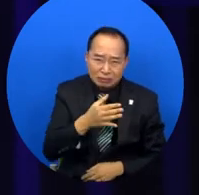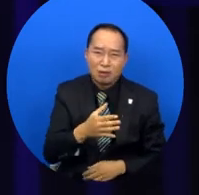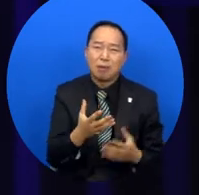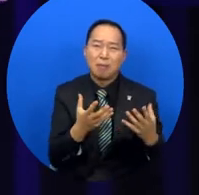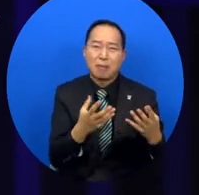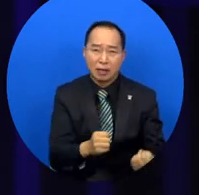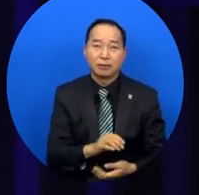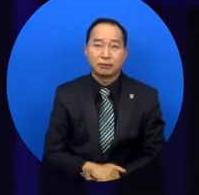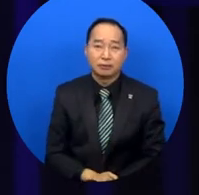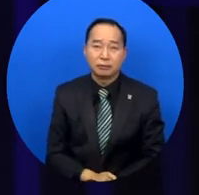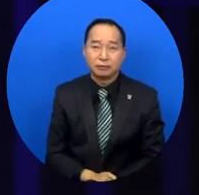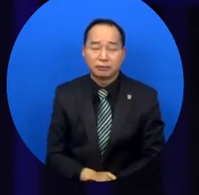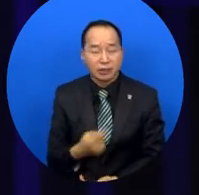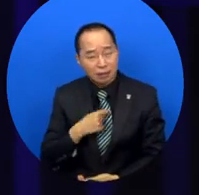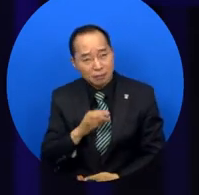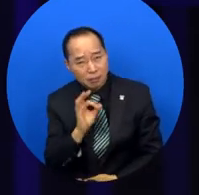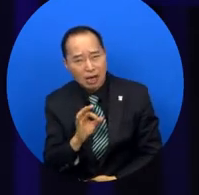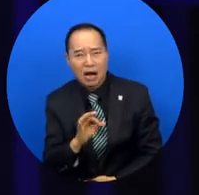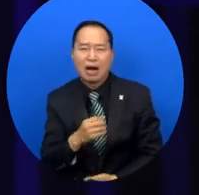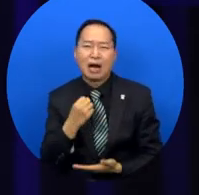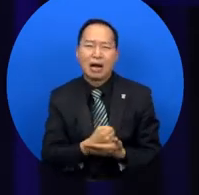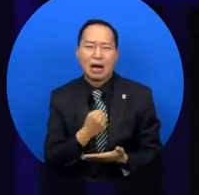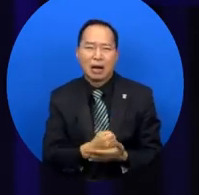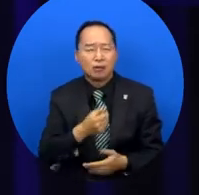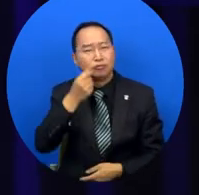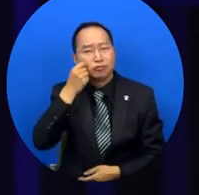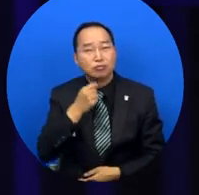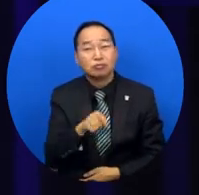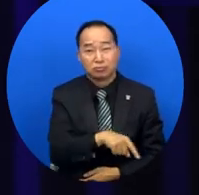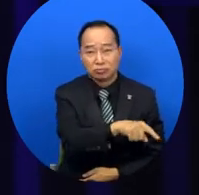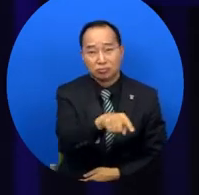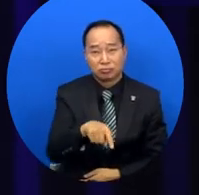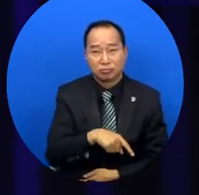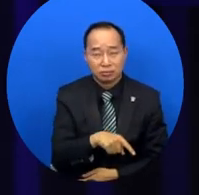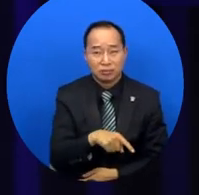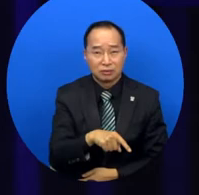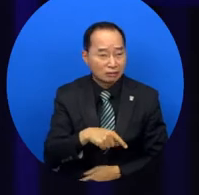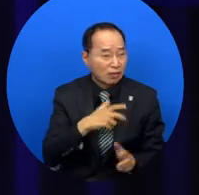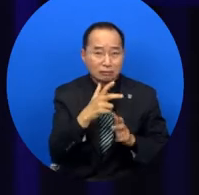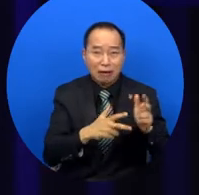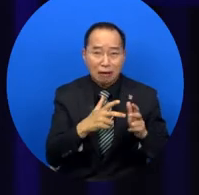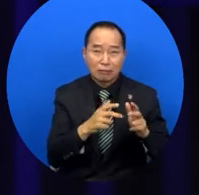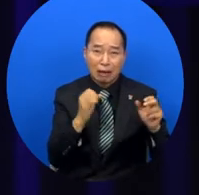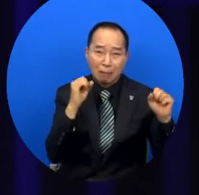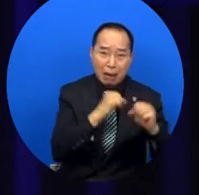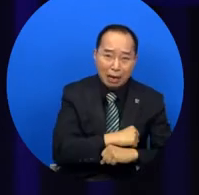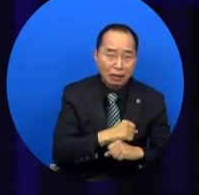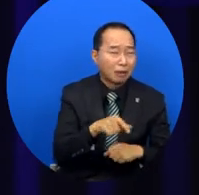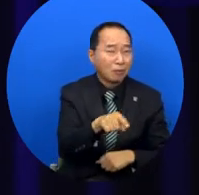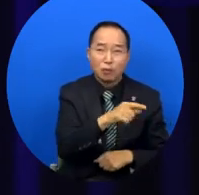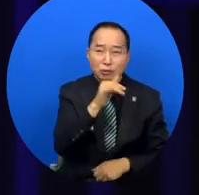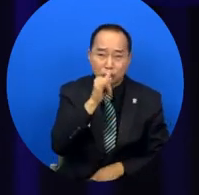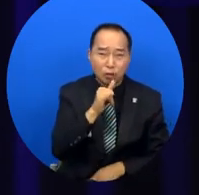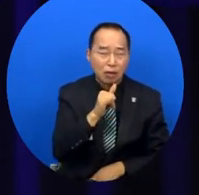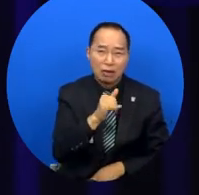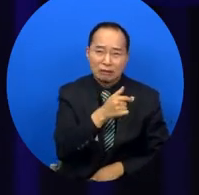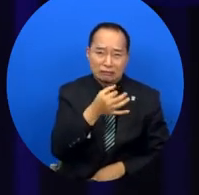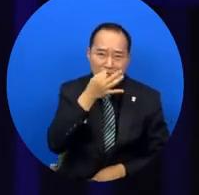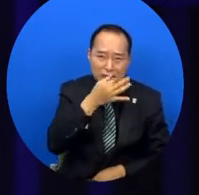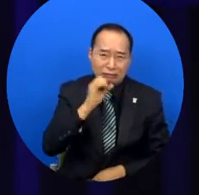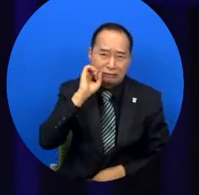지금 상황 다 정말 다 힘드신 분이 너무 많고 저도 생각하면 정말 너무 안타깝고 막 눈물 나요. 그 너무 막 자기 사업이 다